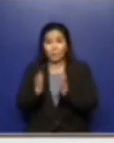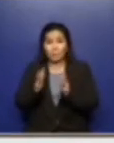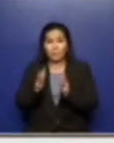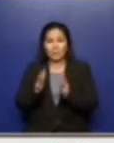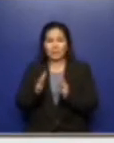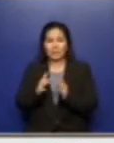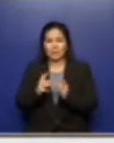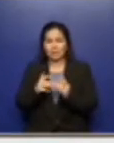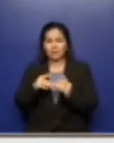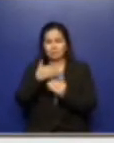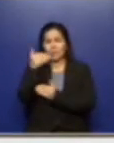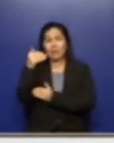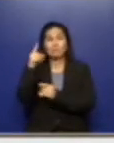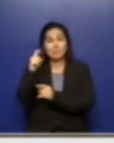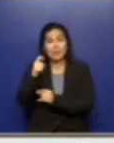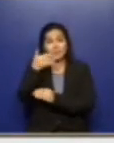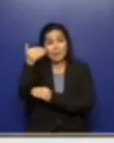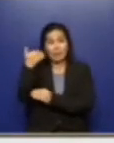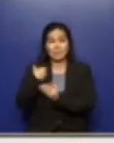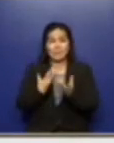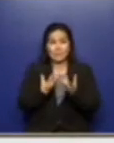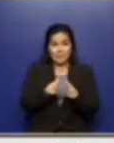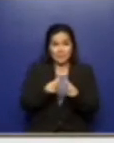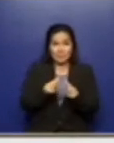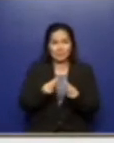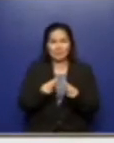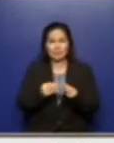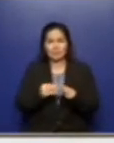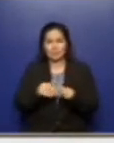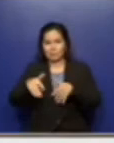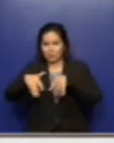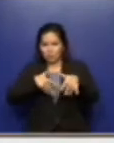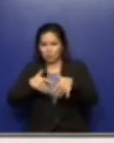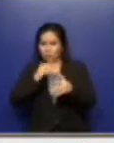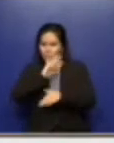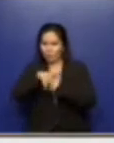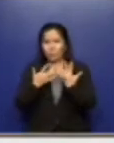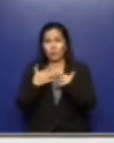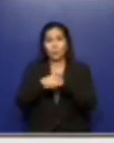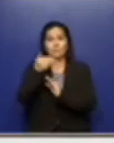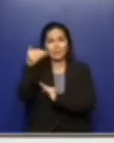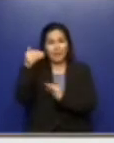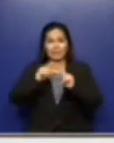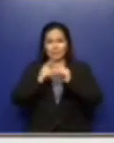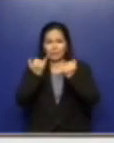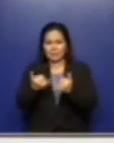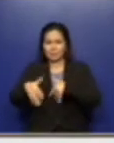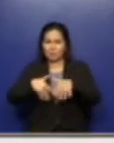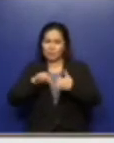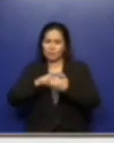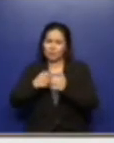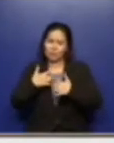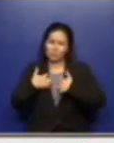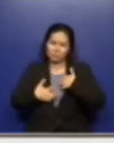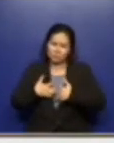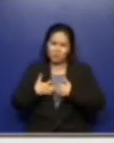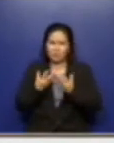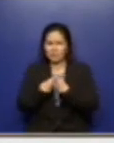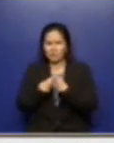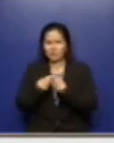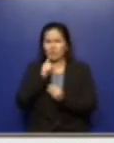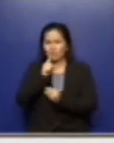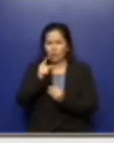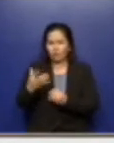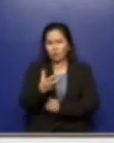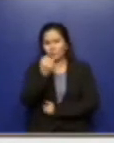ย่างไรชาติประกอบด้วยอาณาเขตบริเวณที่แน่นอนพร้อมประชากรแต่วันนี้ประชากรเดือดร้อนอย่างแสนสาหัสที่ทำกินถูกไล่ถูกฟ้องถู